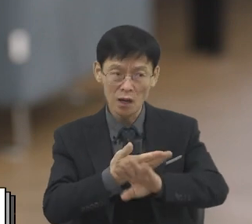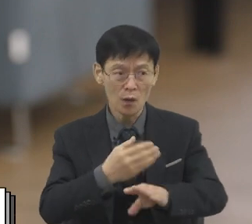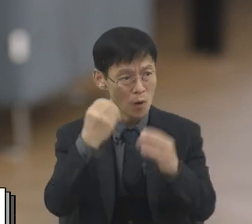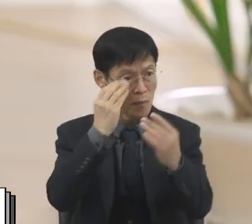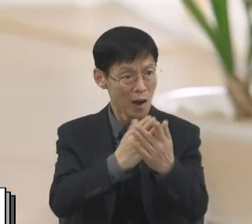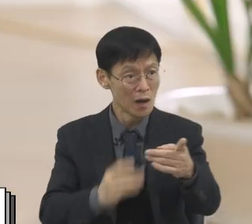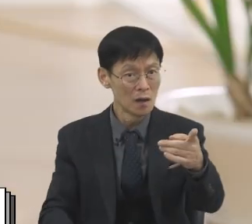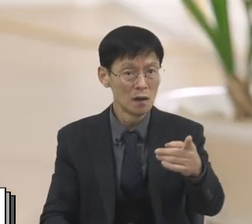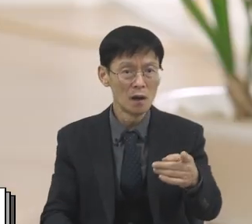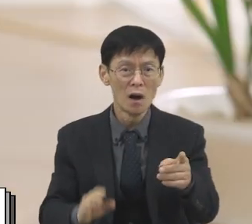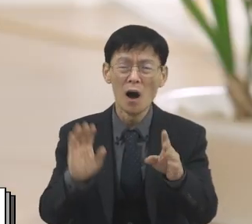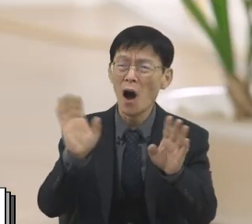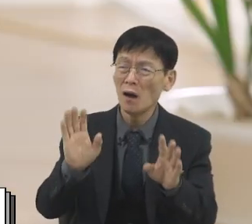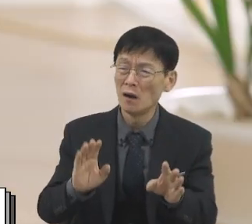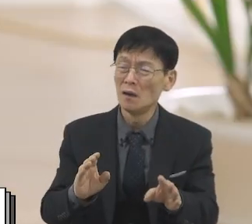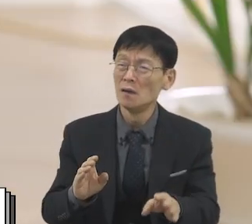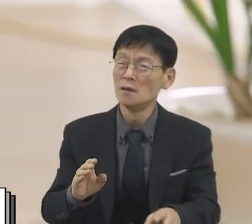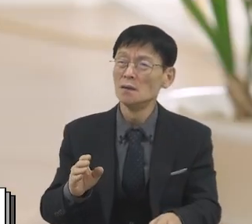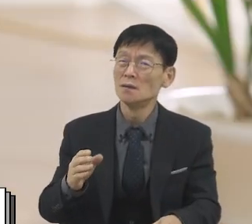아니거든요. 아니,